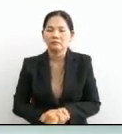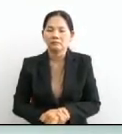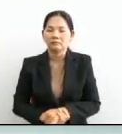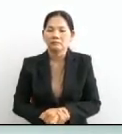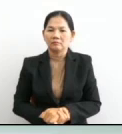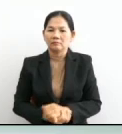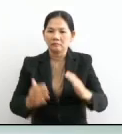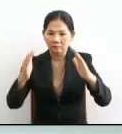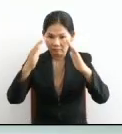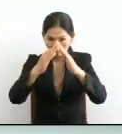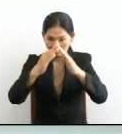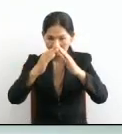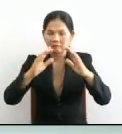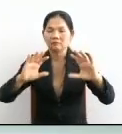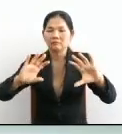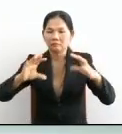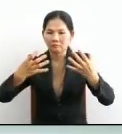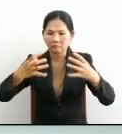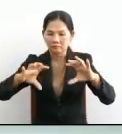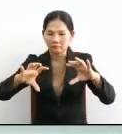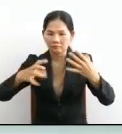chá